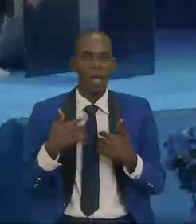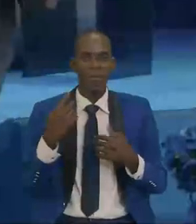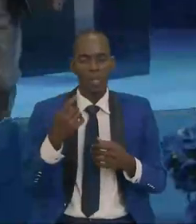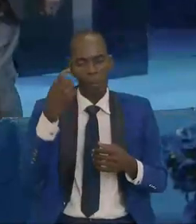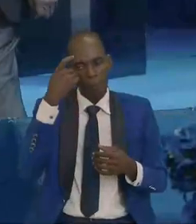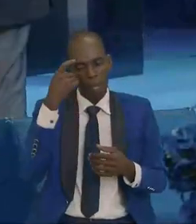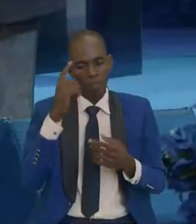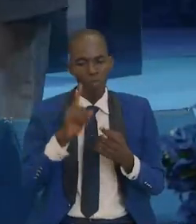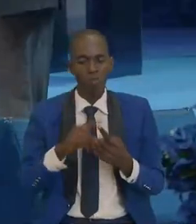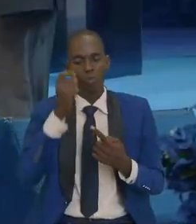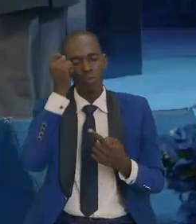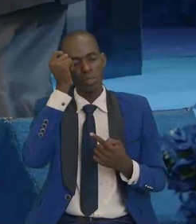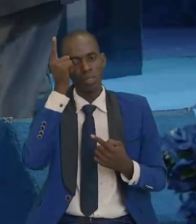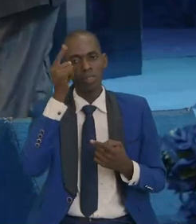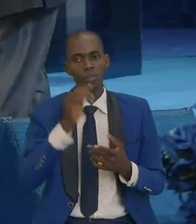a,